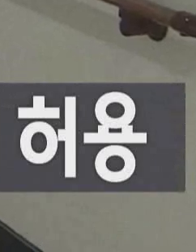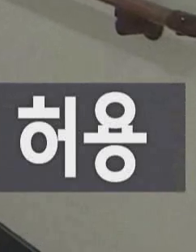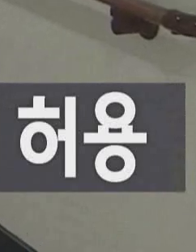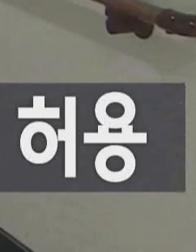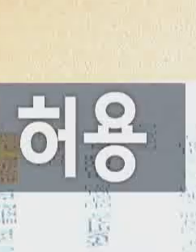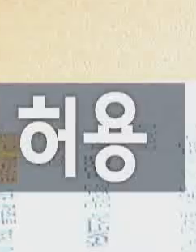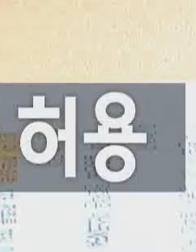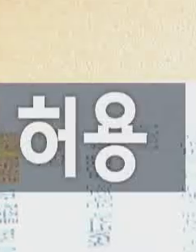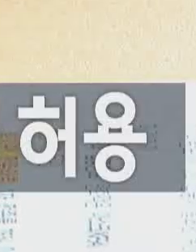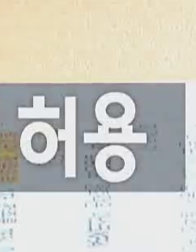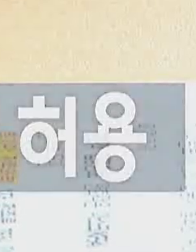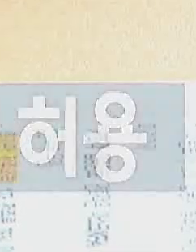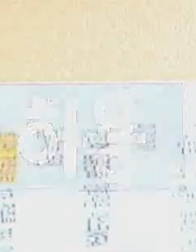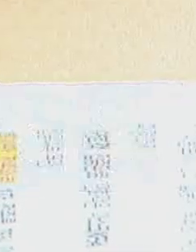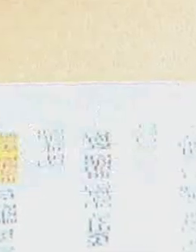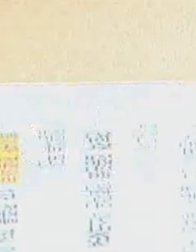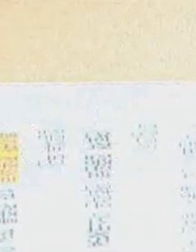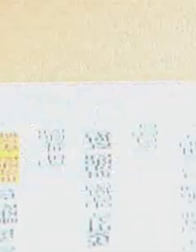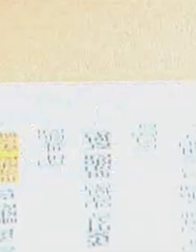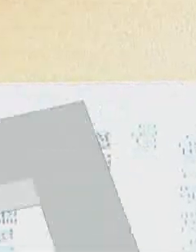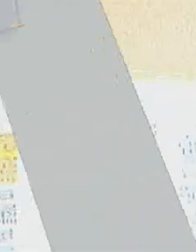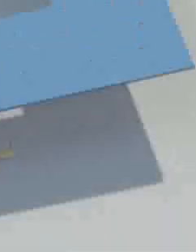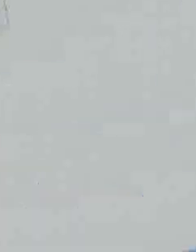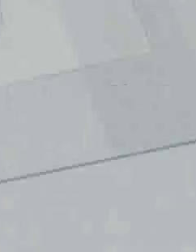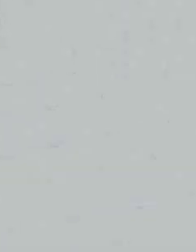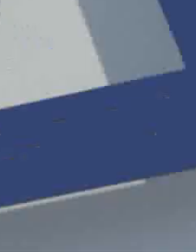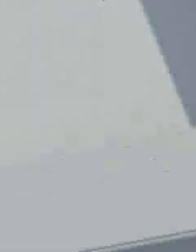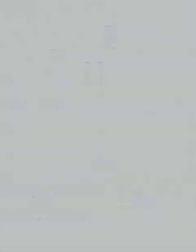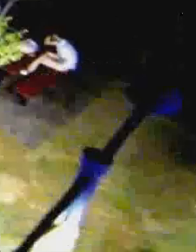자녀들은 1년 만에 부모님을 만났습니다.